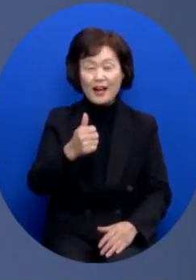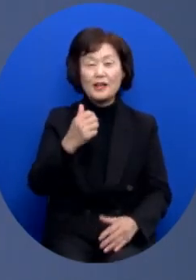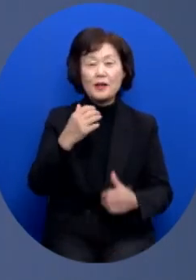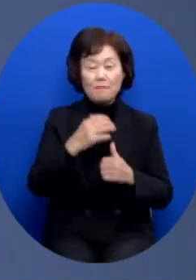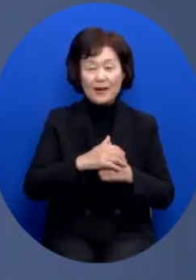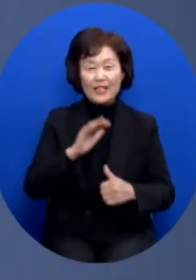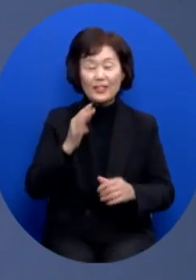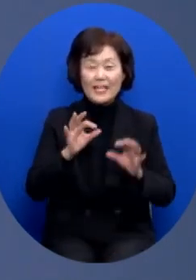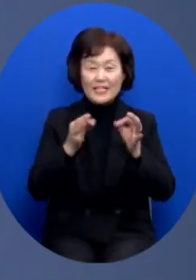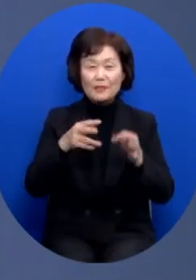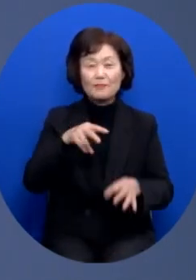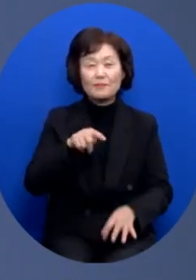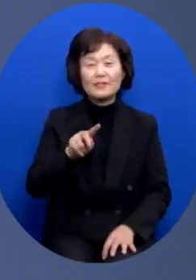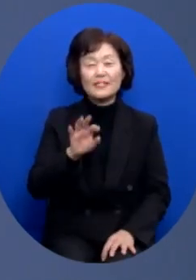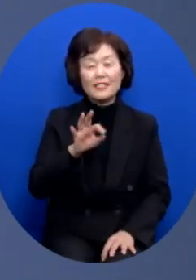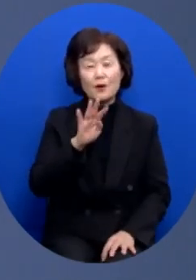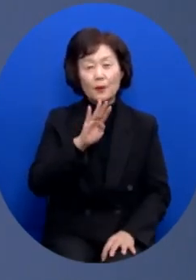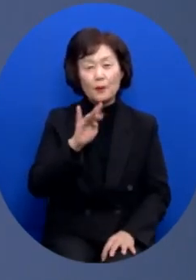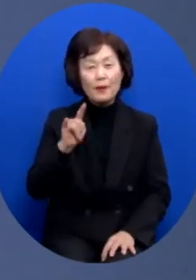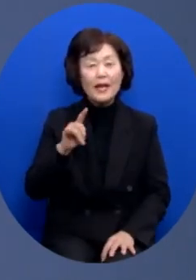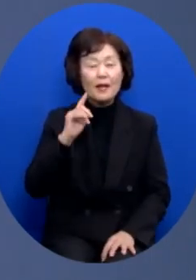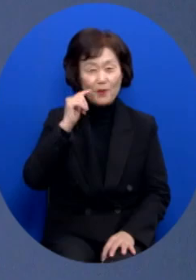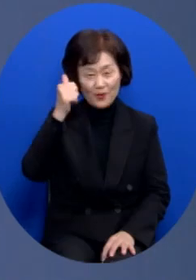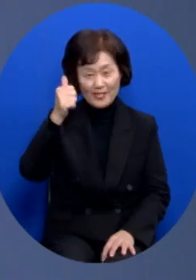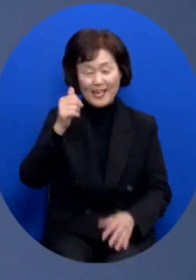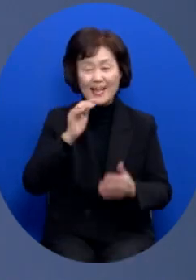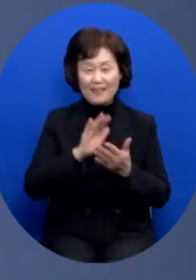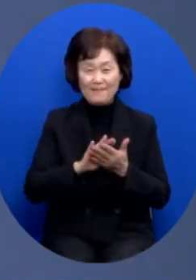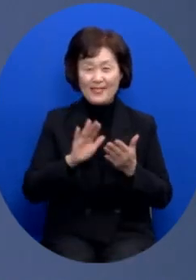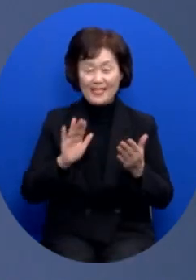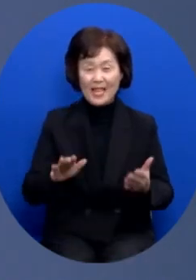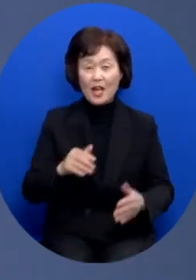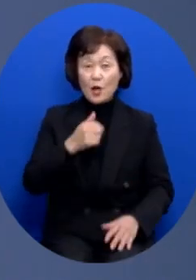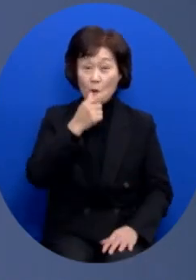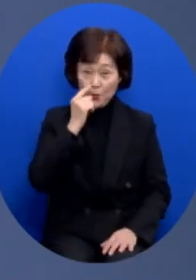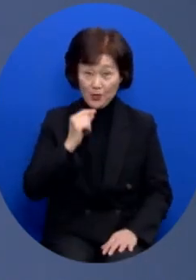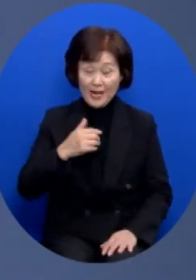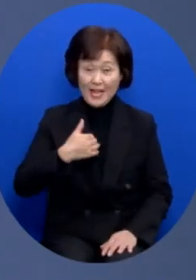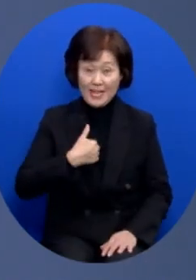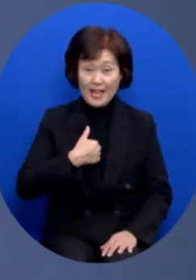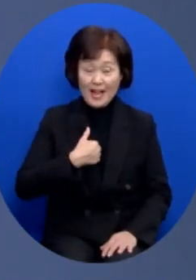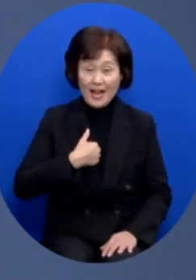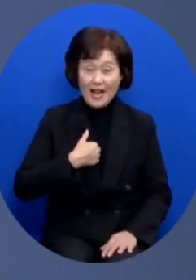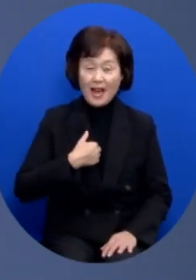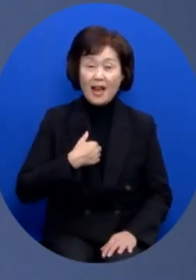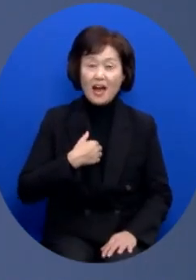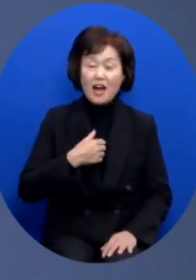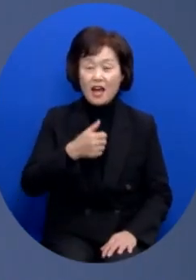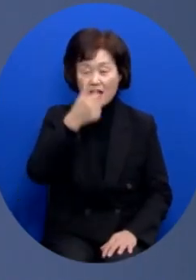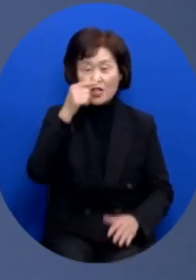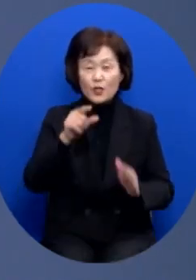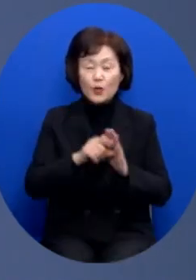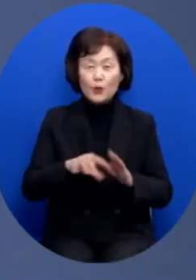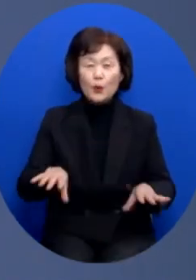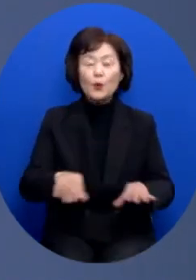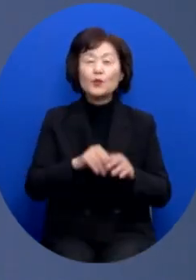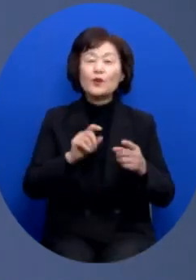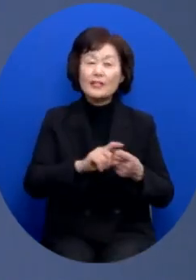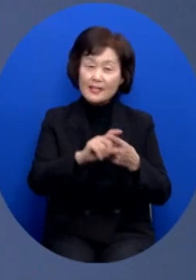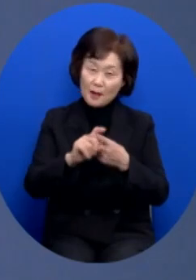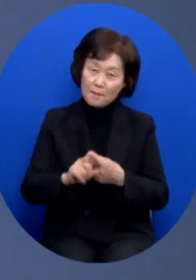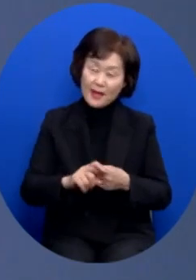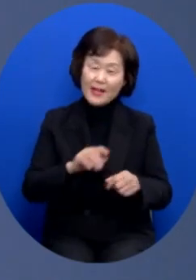김성배 목사입니다. 이 자리를 빌어서 부족한 저를 우리 양산 기독교 총연합회를